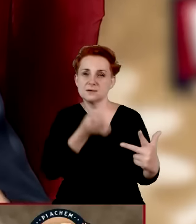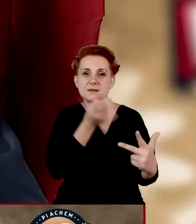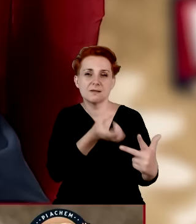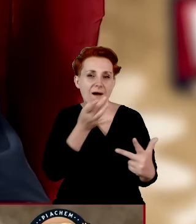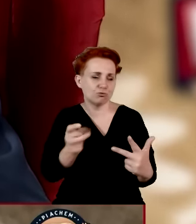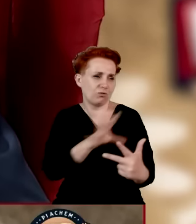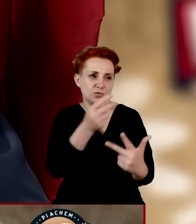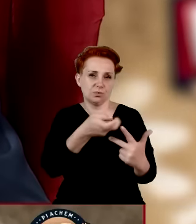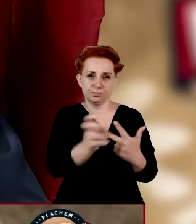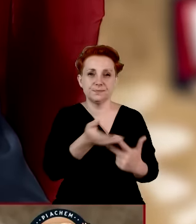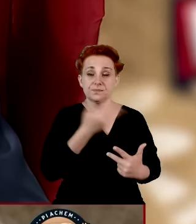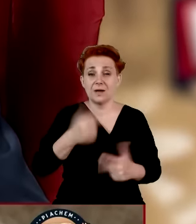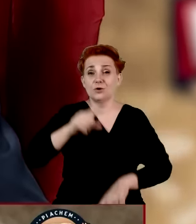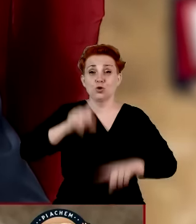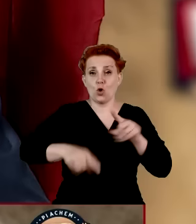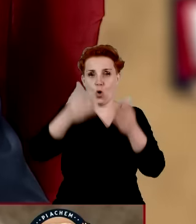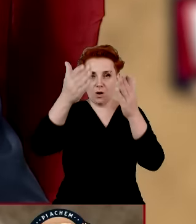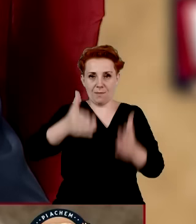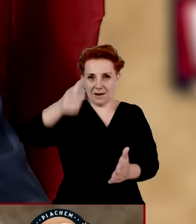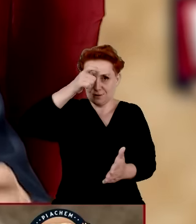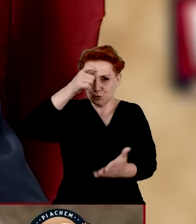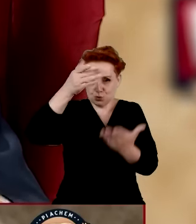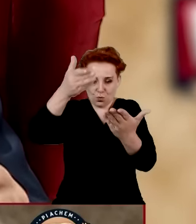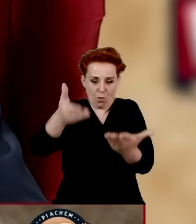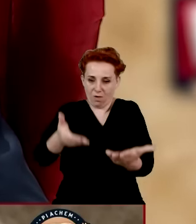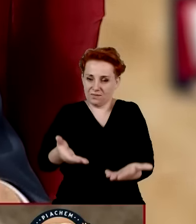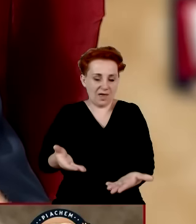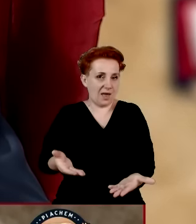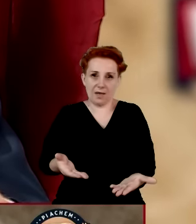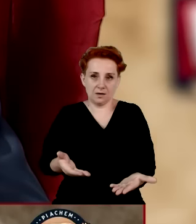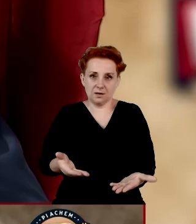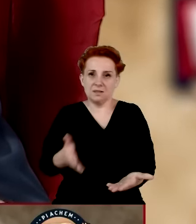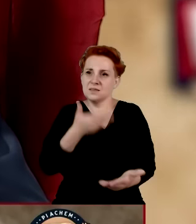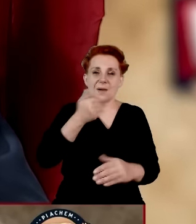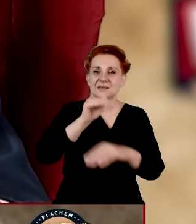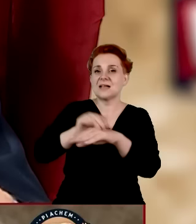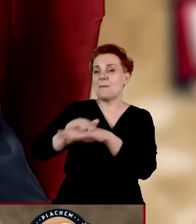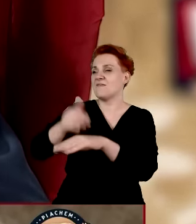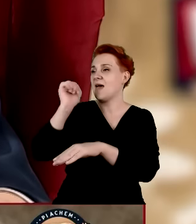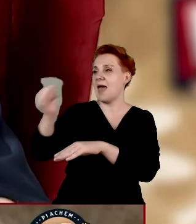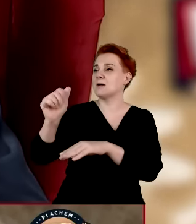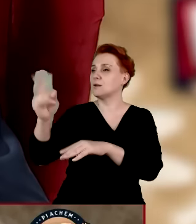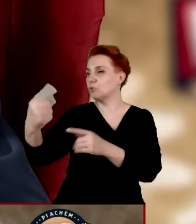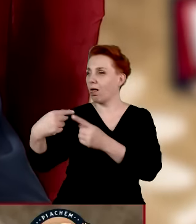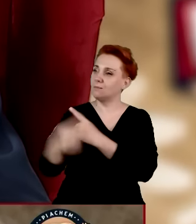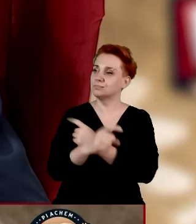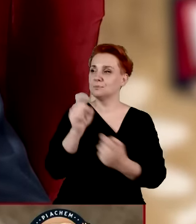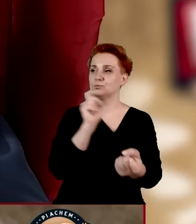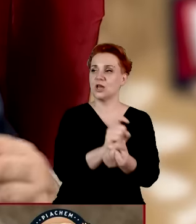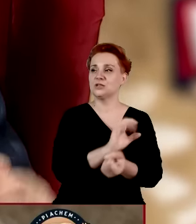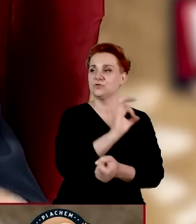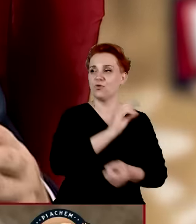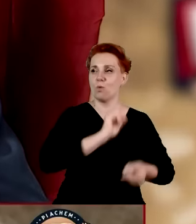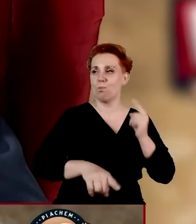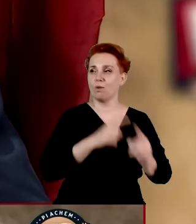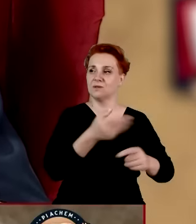No normalny człowiek nie zamawia ekspertyz mających wsadzić do więzienia przeciwników politycznych, nie